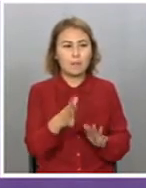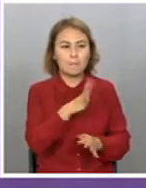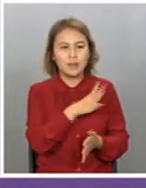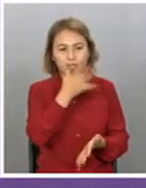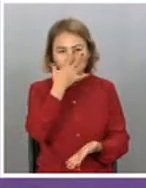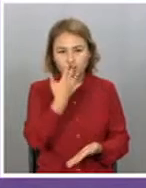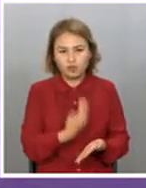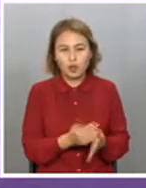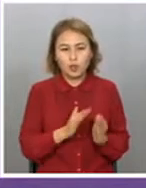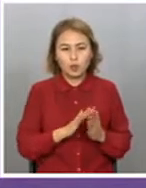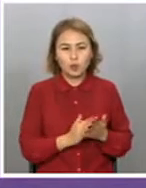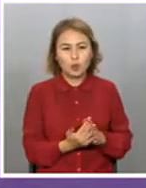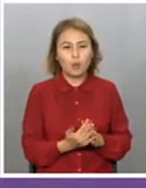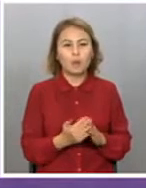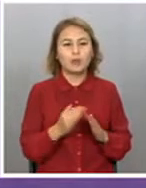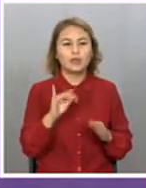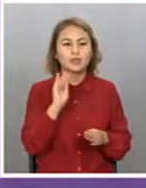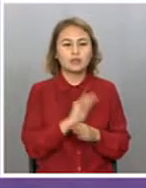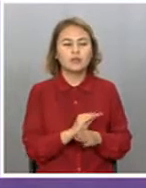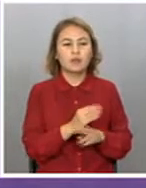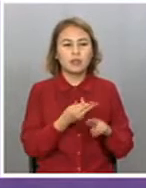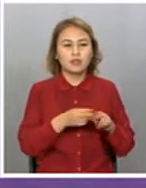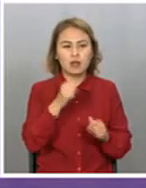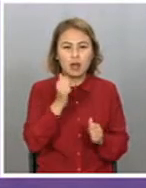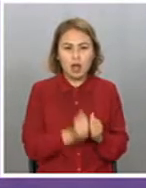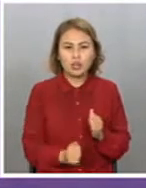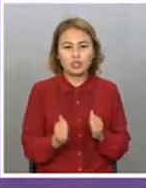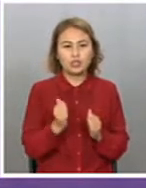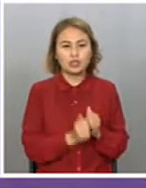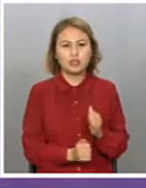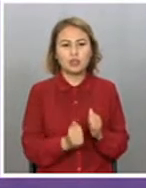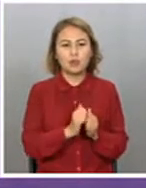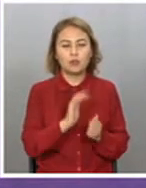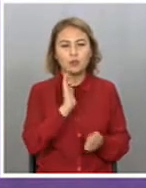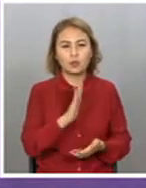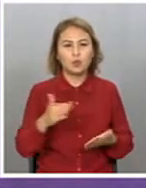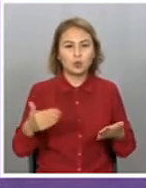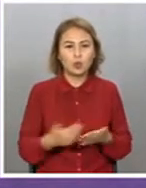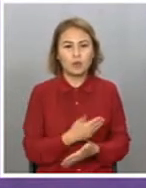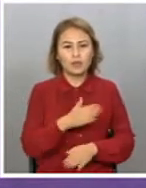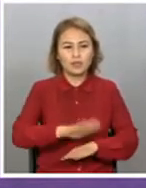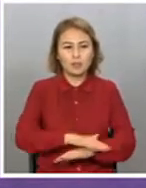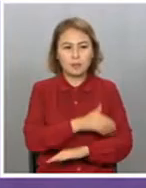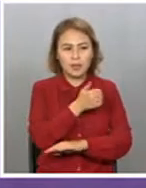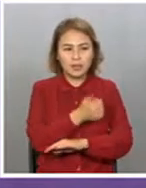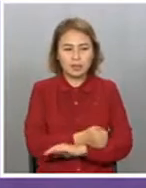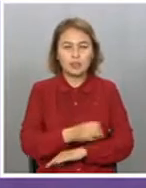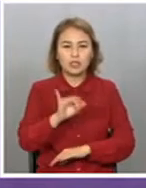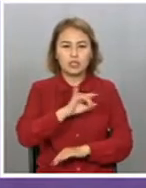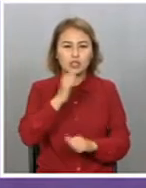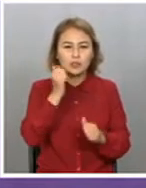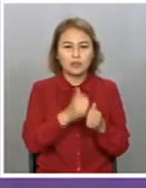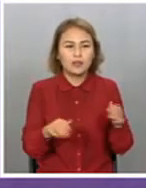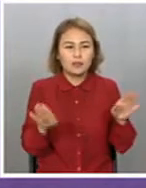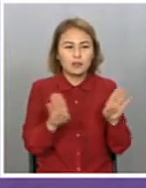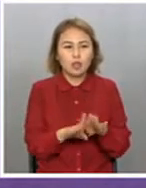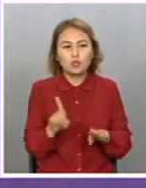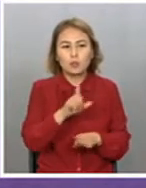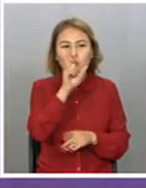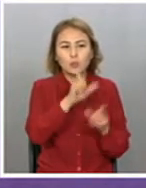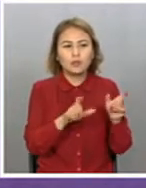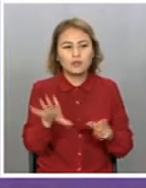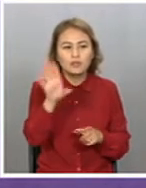свой дом. И пусть у тебя каждый день будут новые сапоги. И живи так, чтобы люди